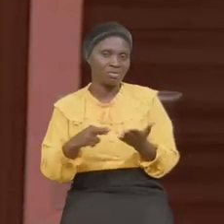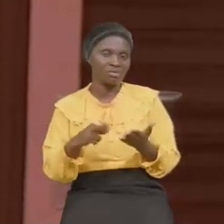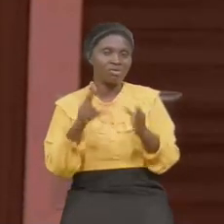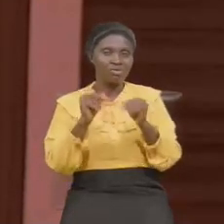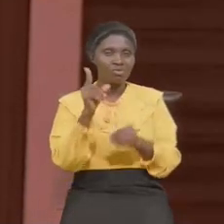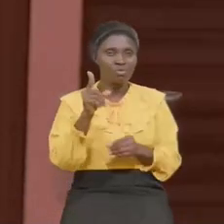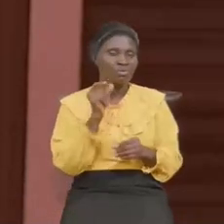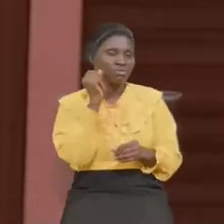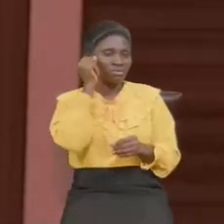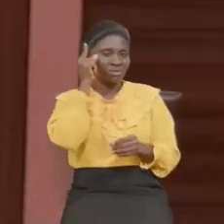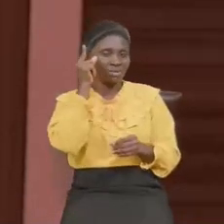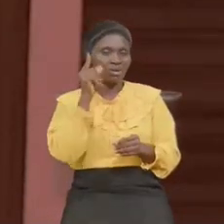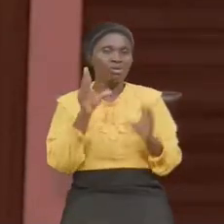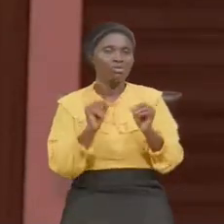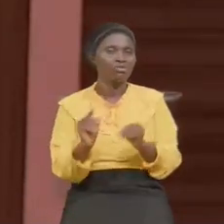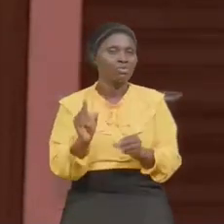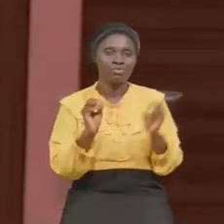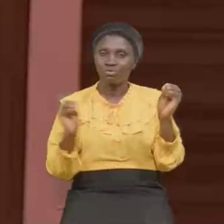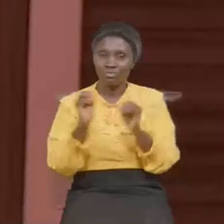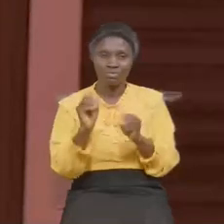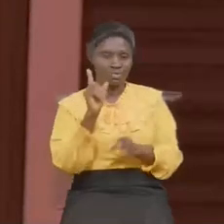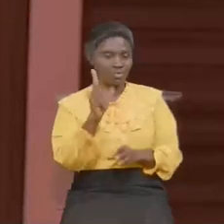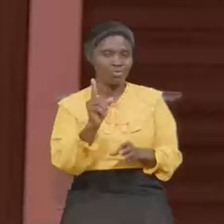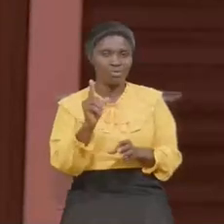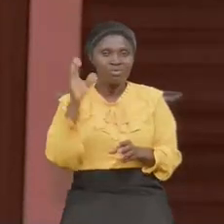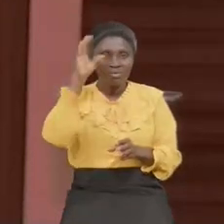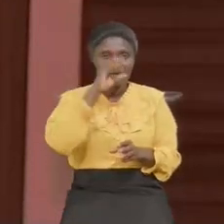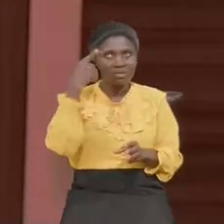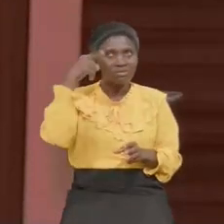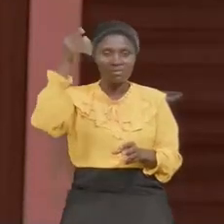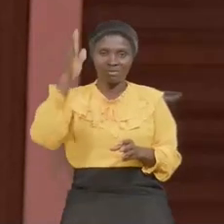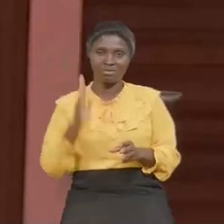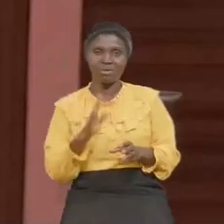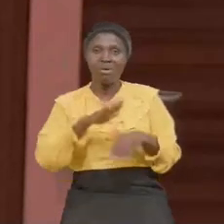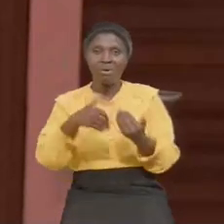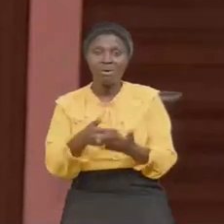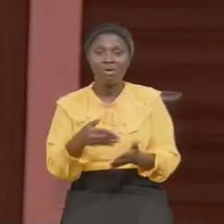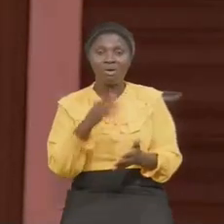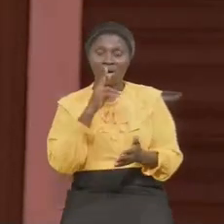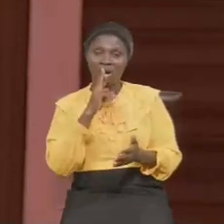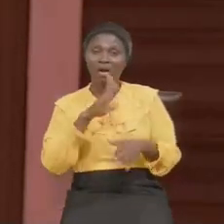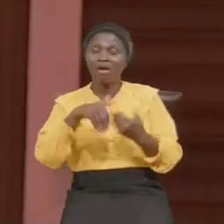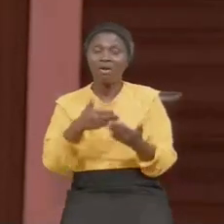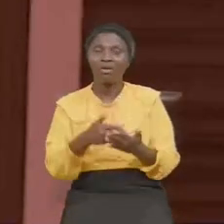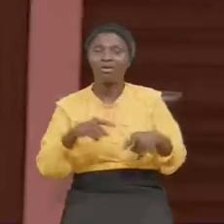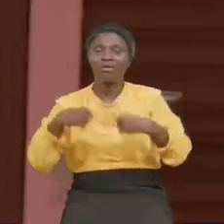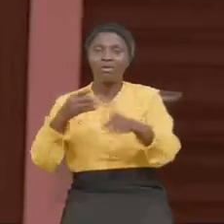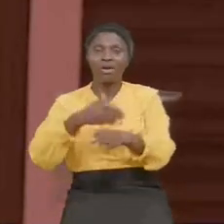ne cherche Dieu. Tous sont égarés, tous sont pervertis.